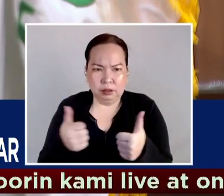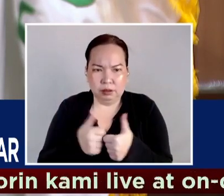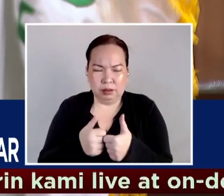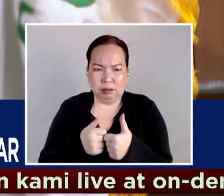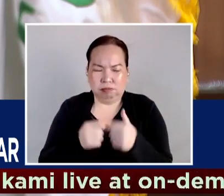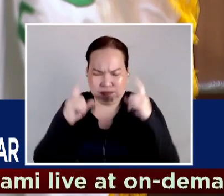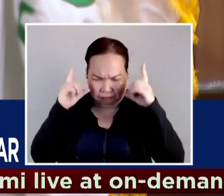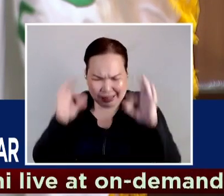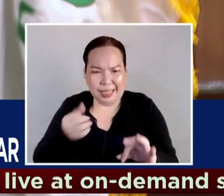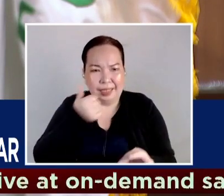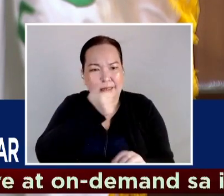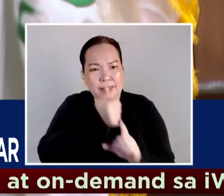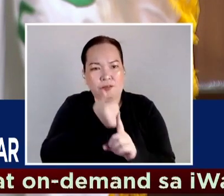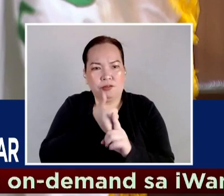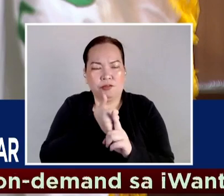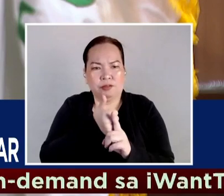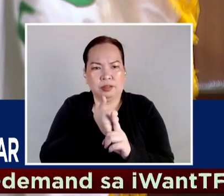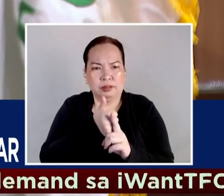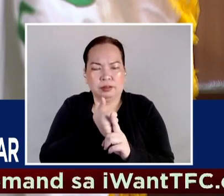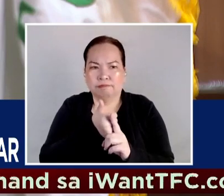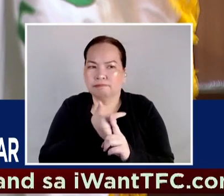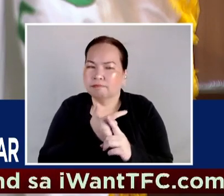decision which